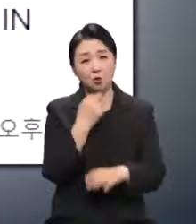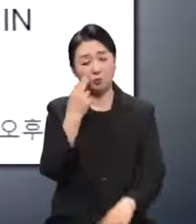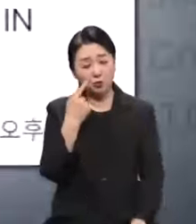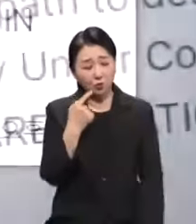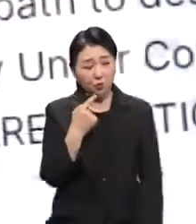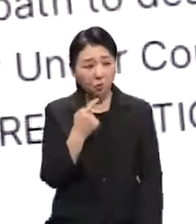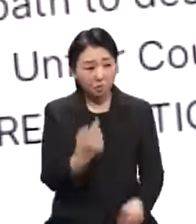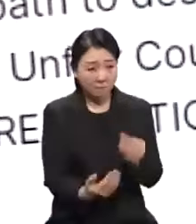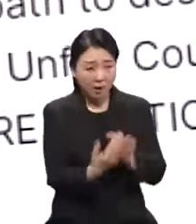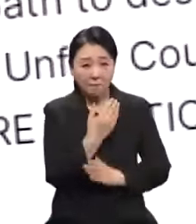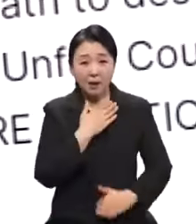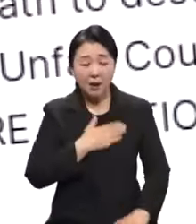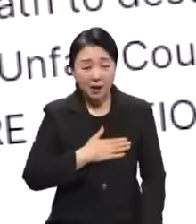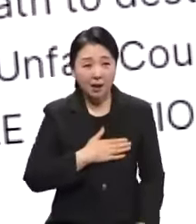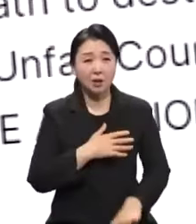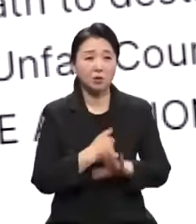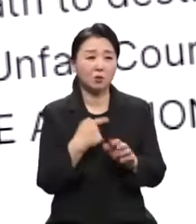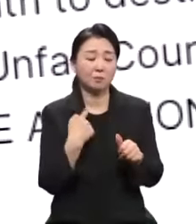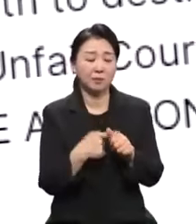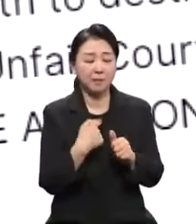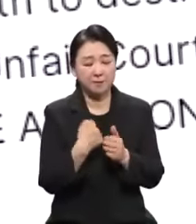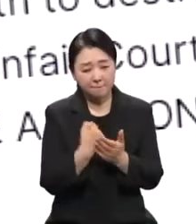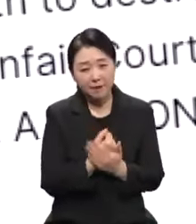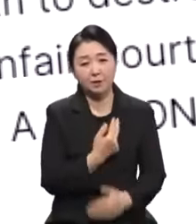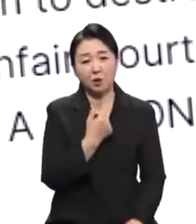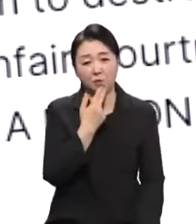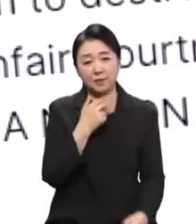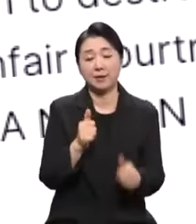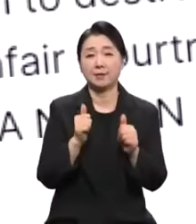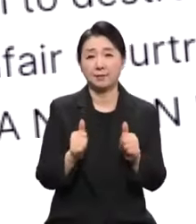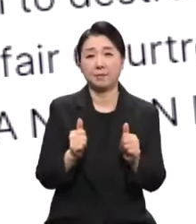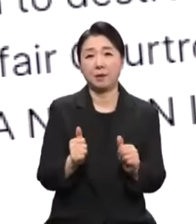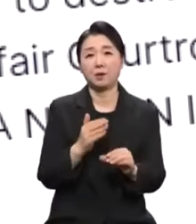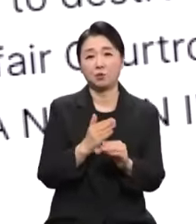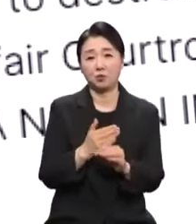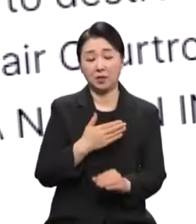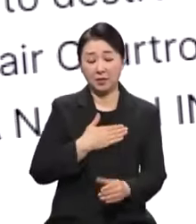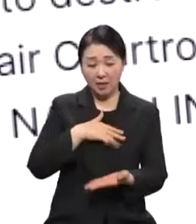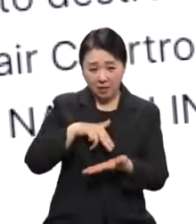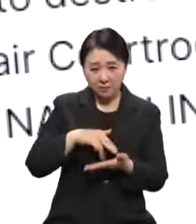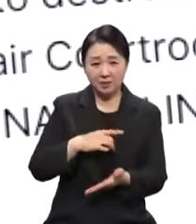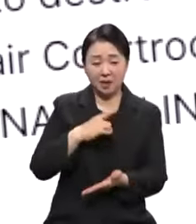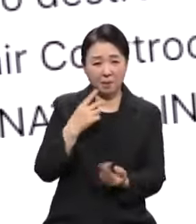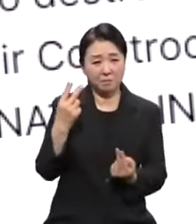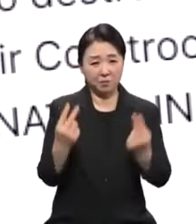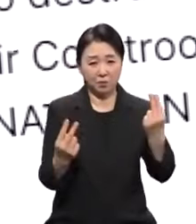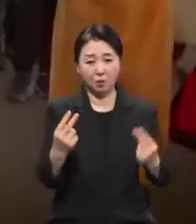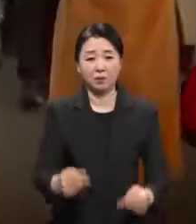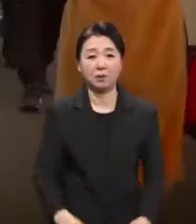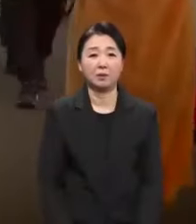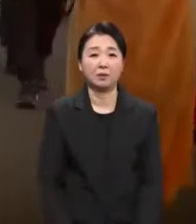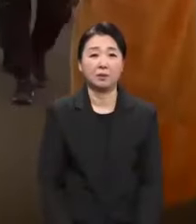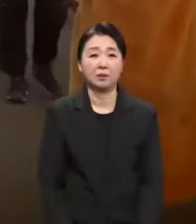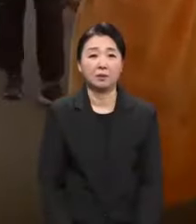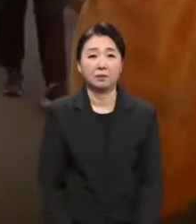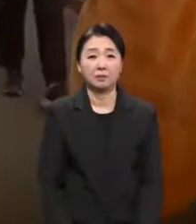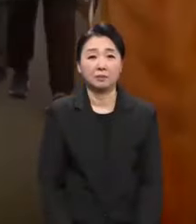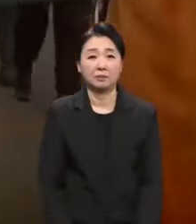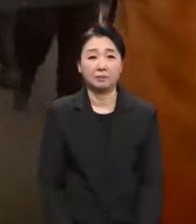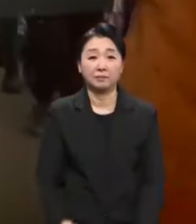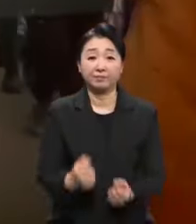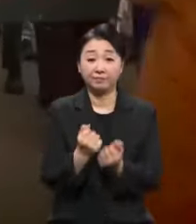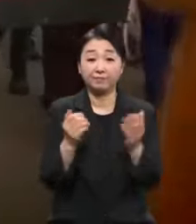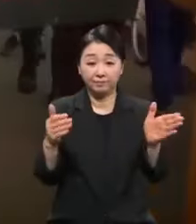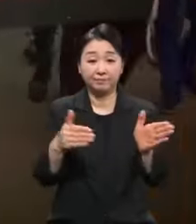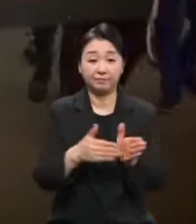알게 됐다며 비판이나 애도 없이 재판을 받고 있는 자신의 처지에만 비교를 했습니다. 워싱턴에서